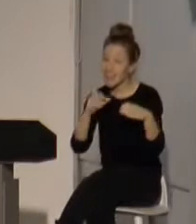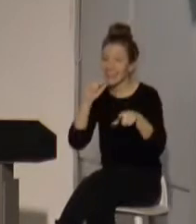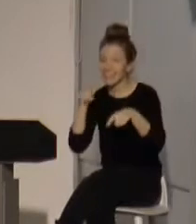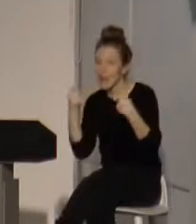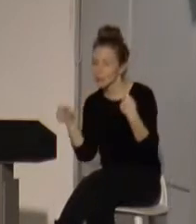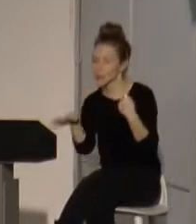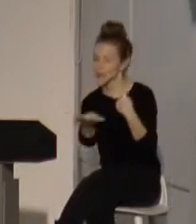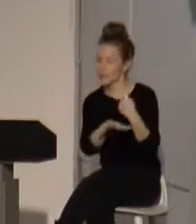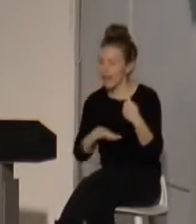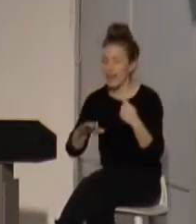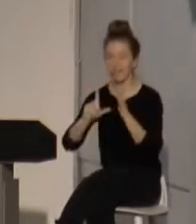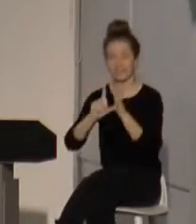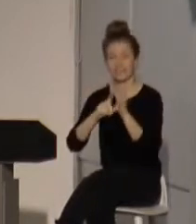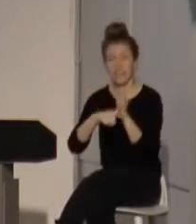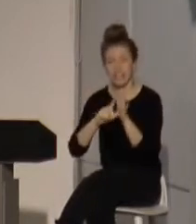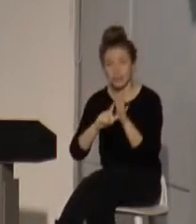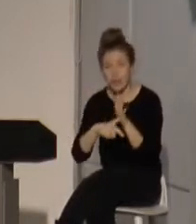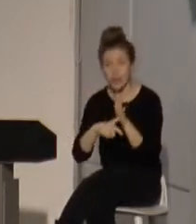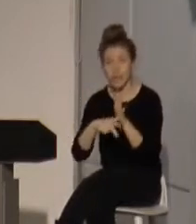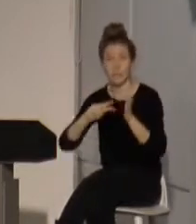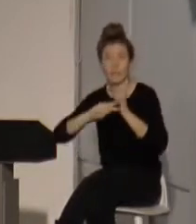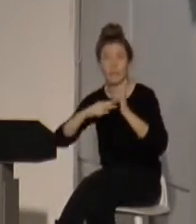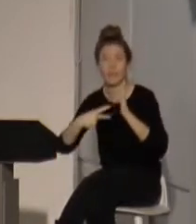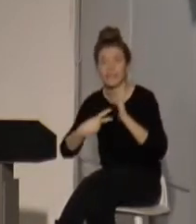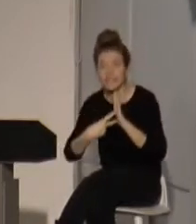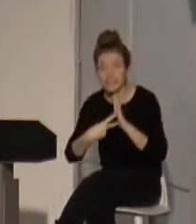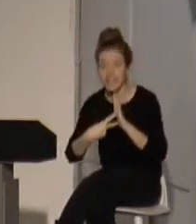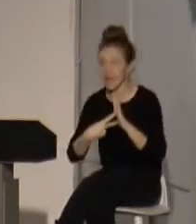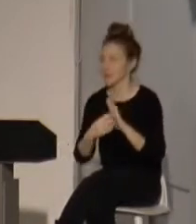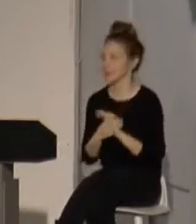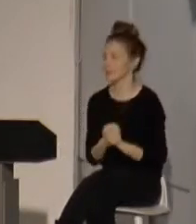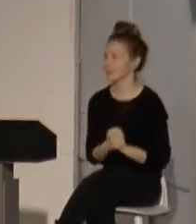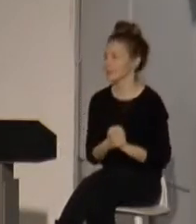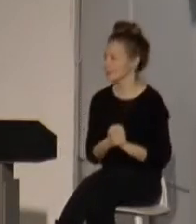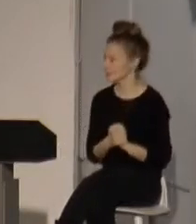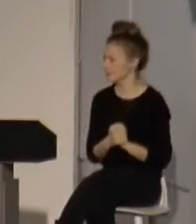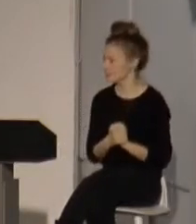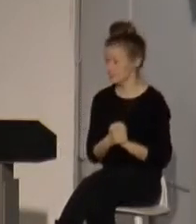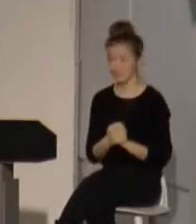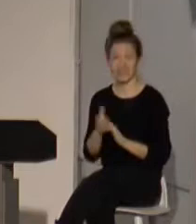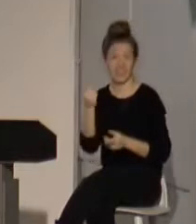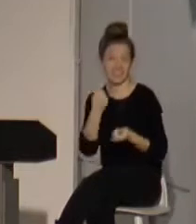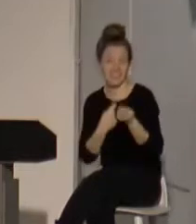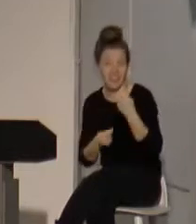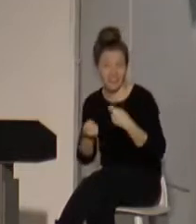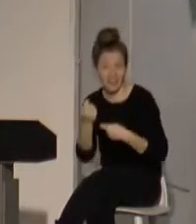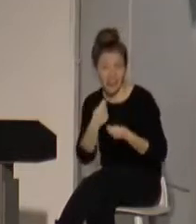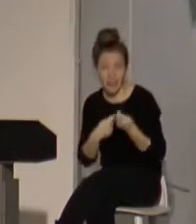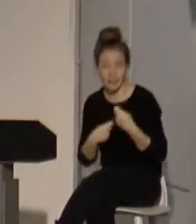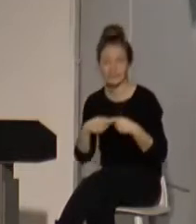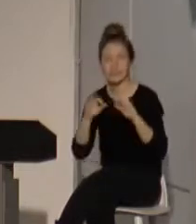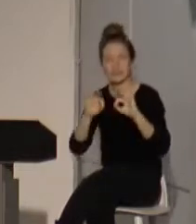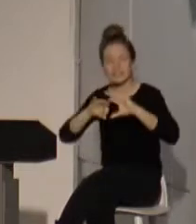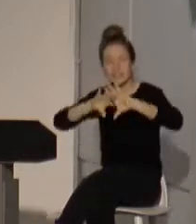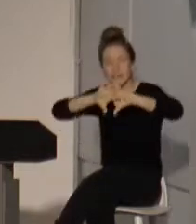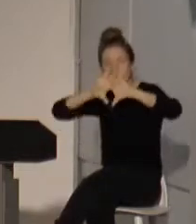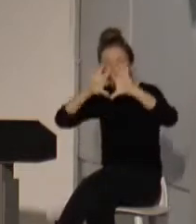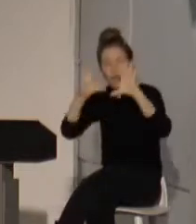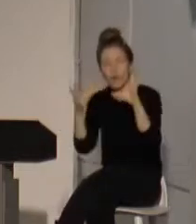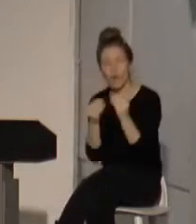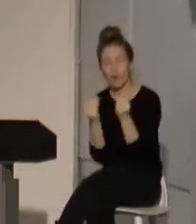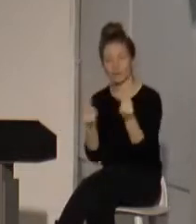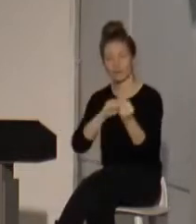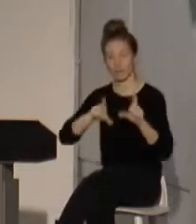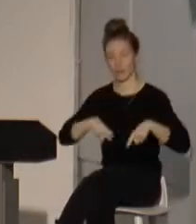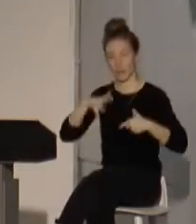את הטכנולוגיה, את הפוליטיקה, את הכלכלה. בעצם את כל הדברים שאנחנו